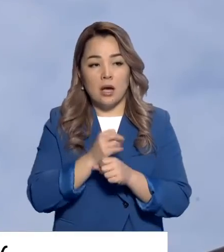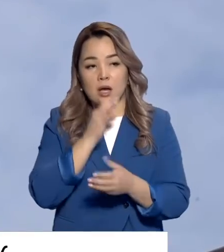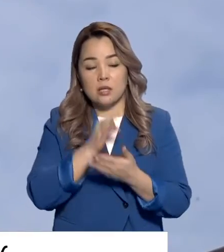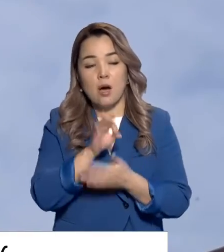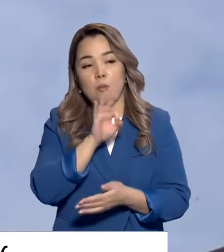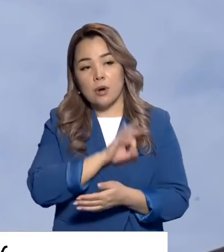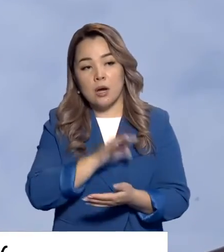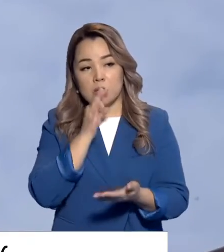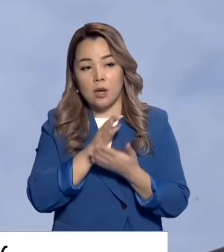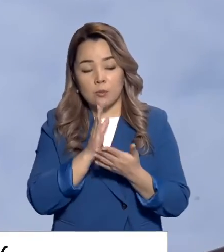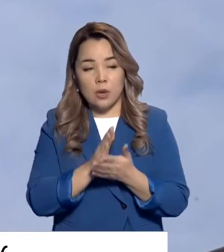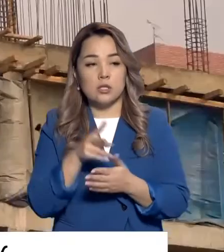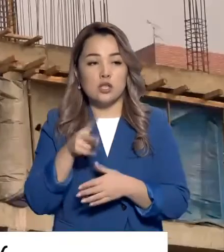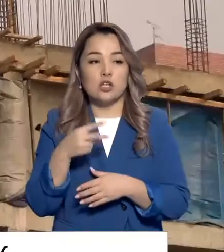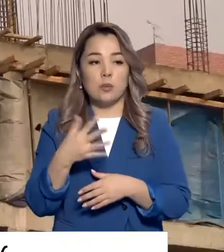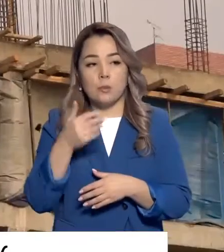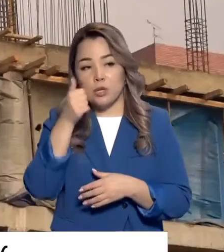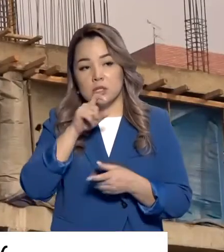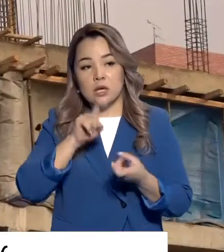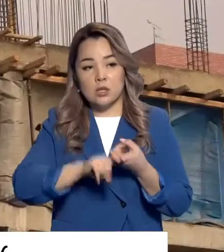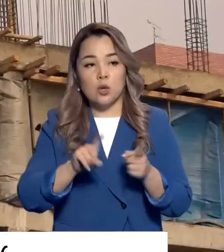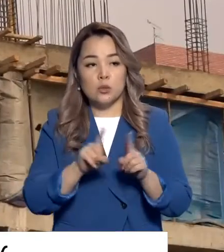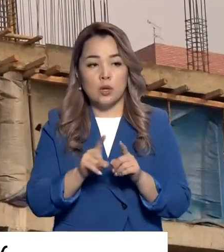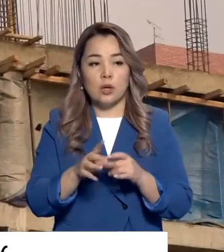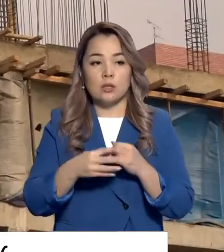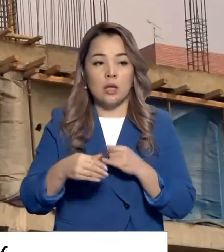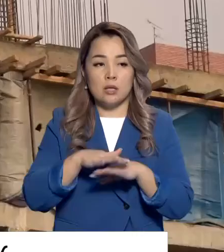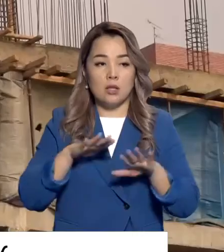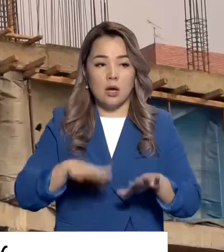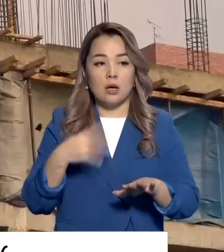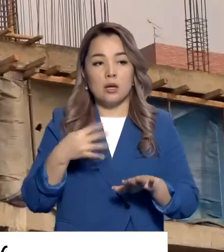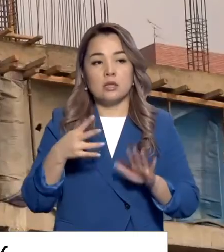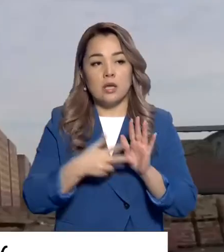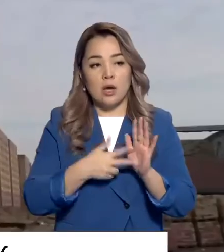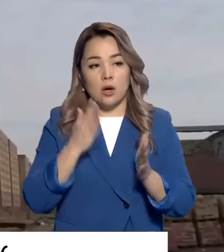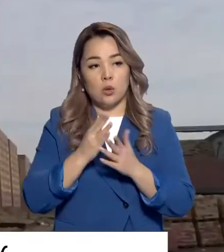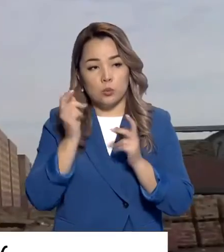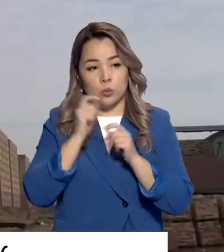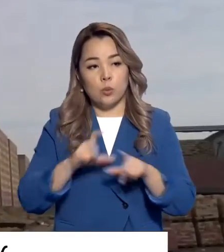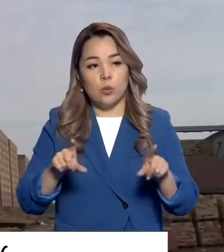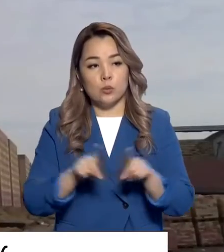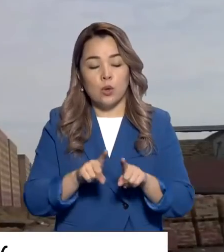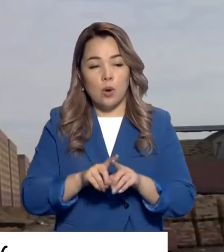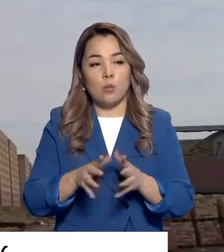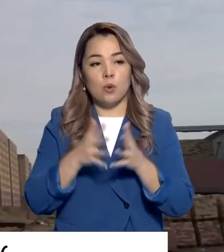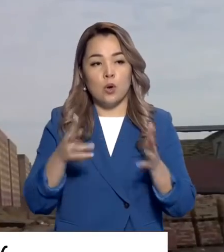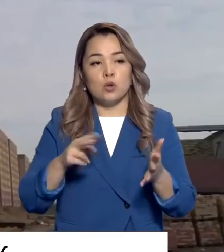берілмек. Жалпы 2025 жылға дейін өңірде 48 оқу ордасы бой көтереді деген